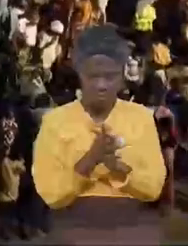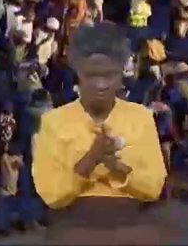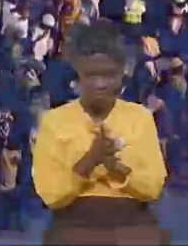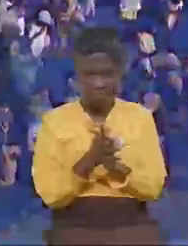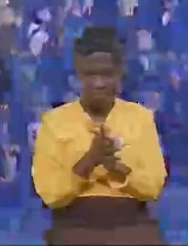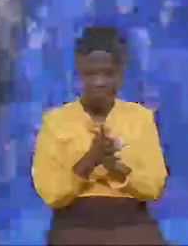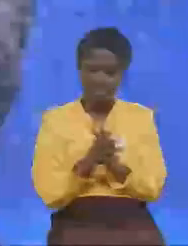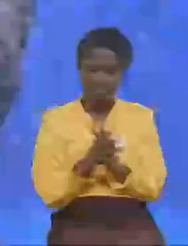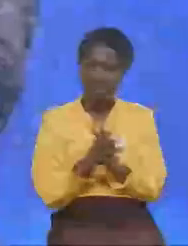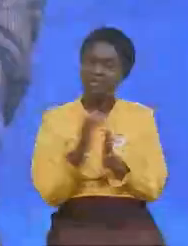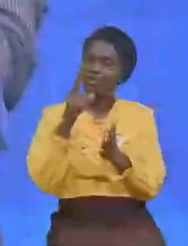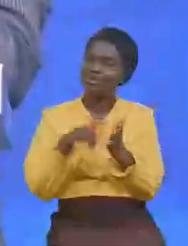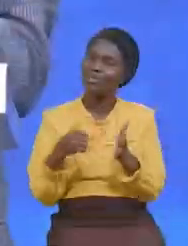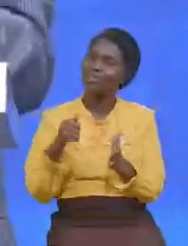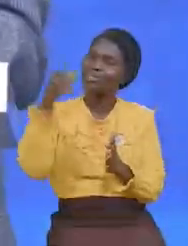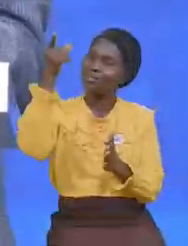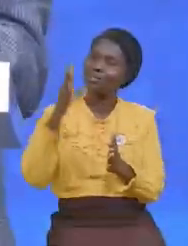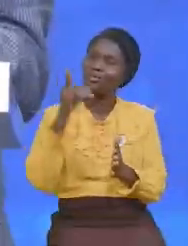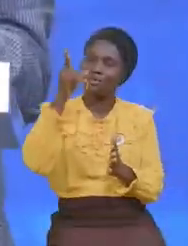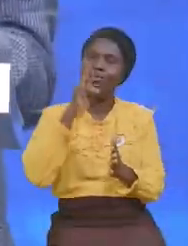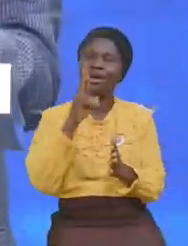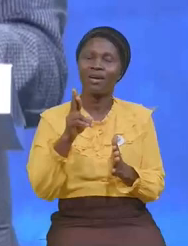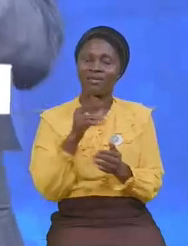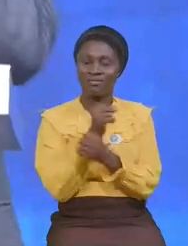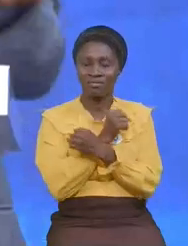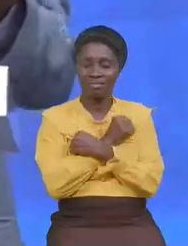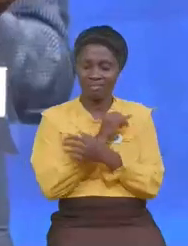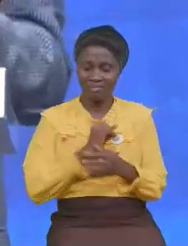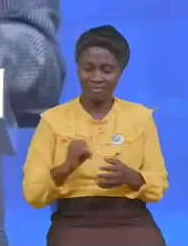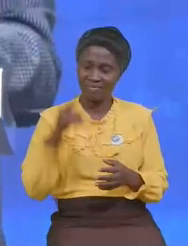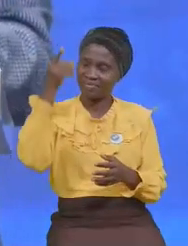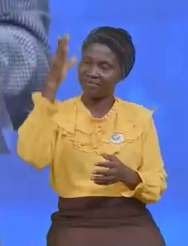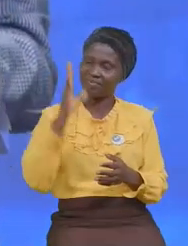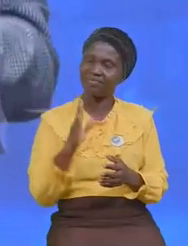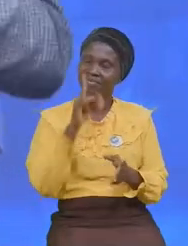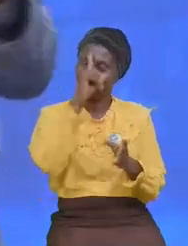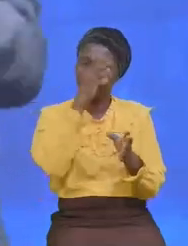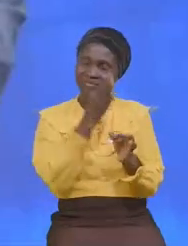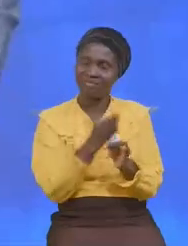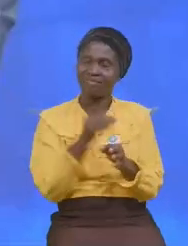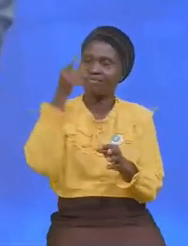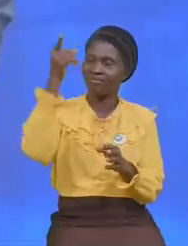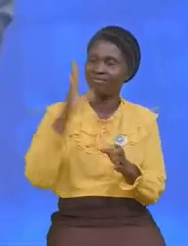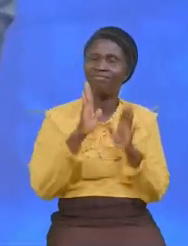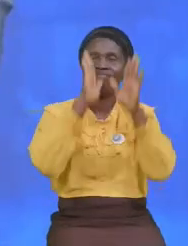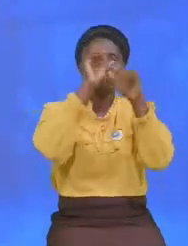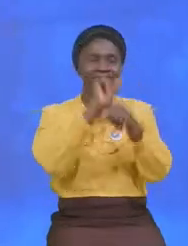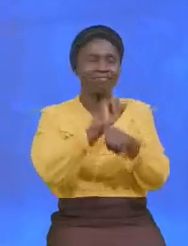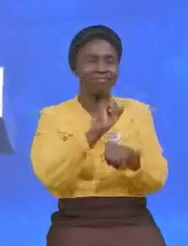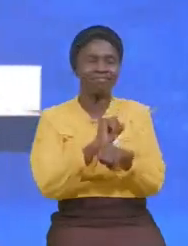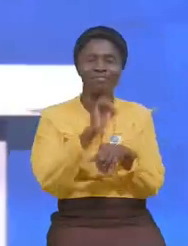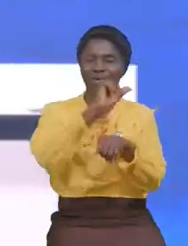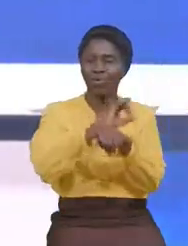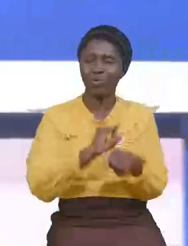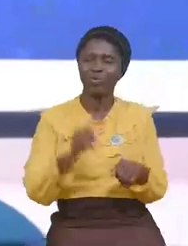tu es un grand Dieu. Le Dieu aimable. Le Dieu fidèle, le Dieu qui fait des